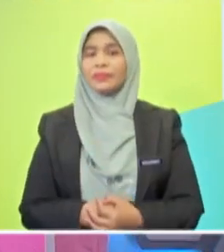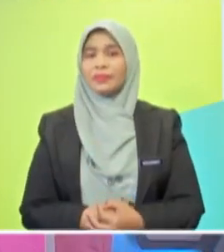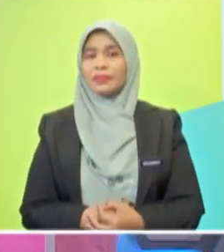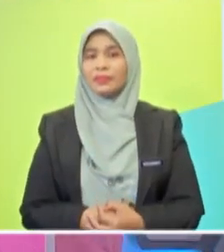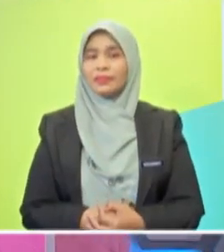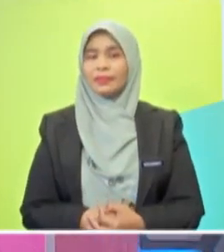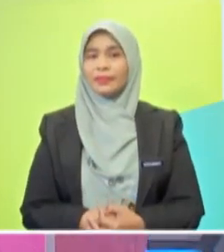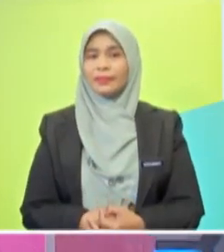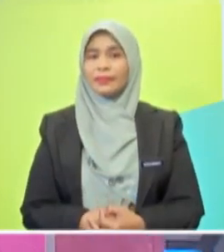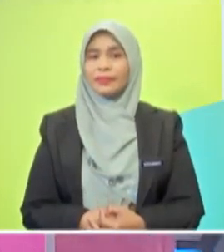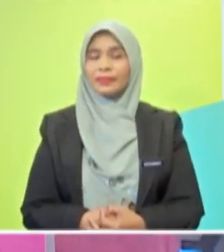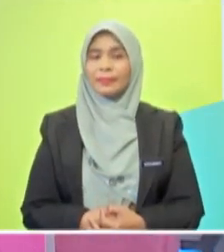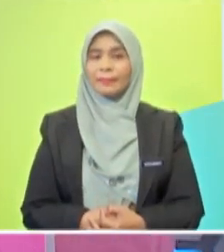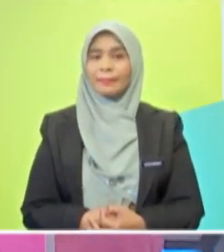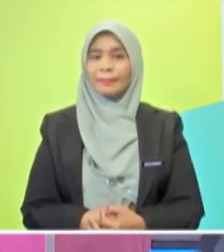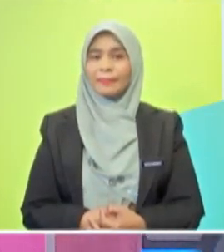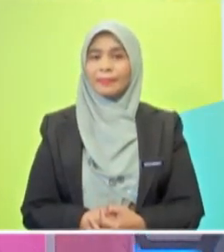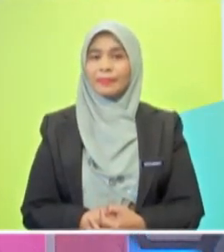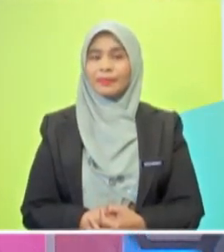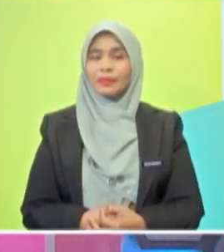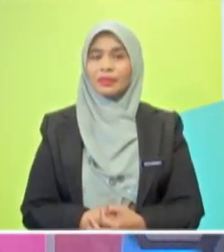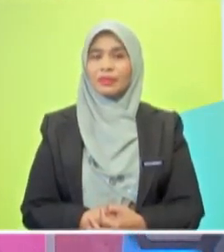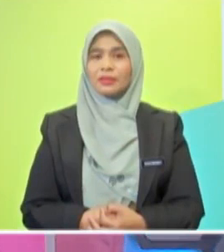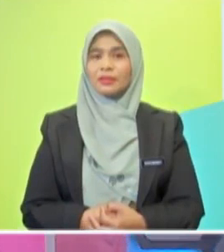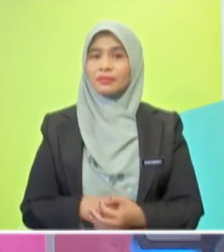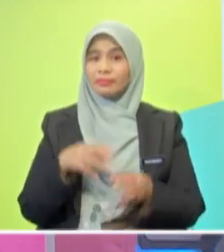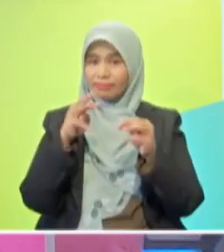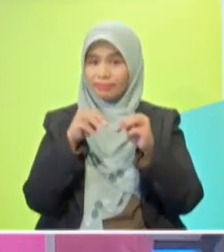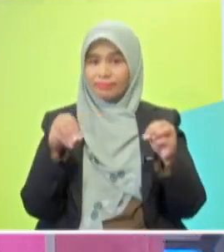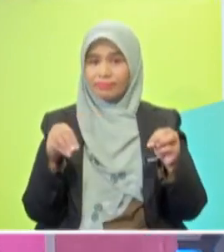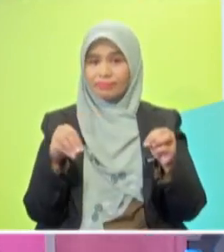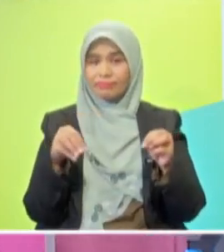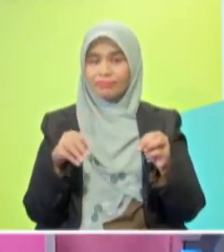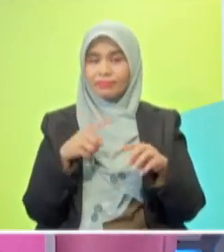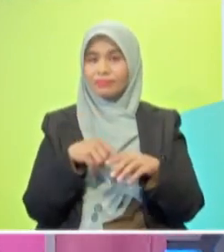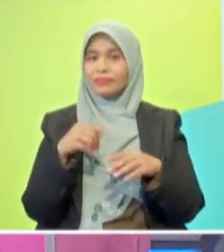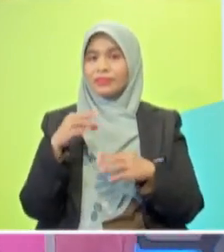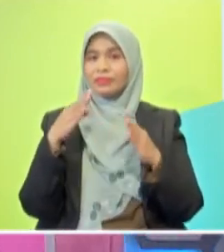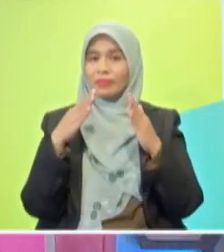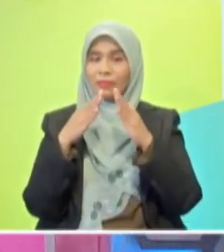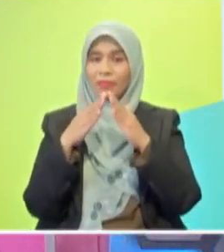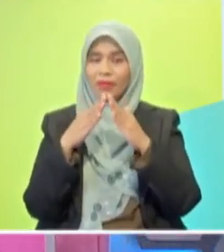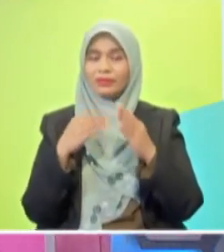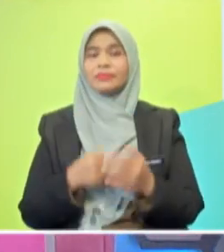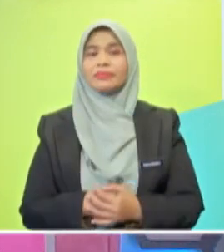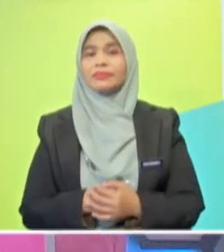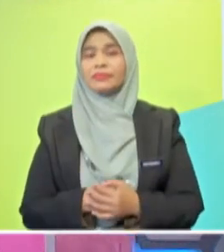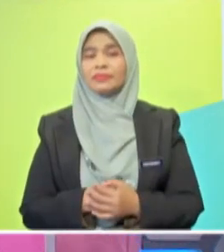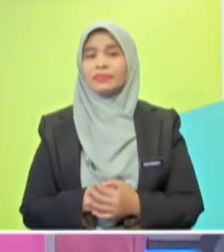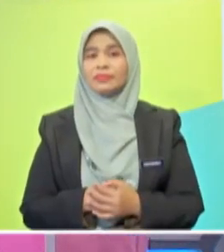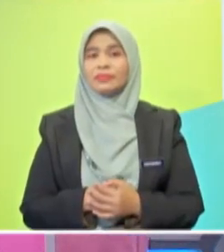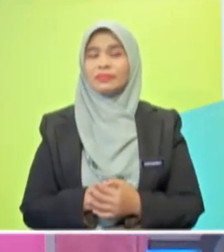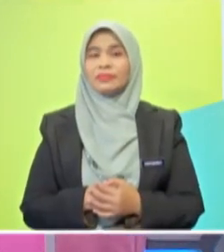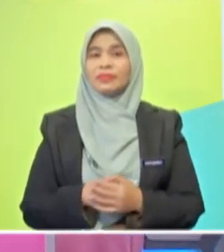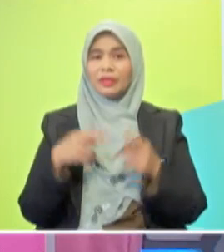adalah wajib. Okey. Okey, murid-murid di Google Meet dan juga yang menonton di luar sana,